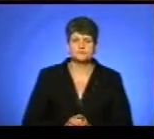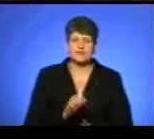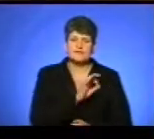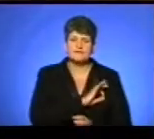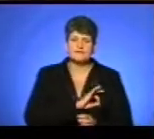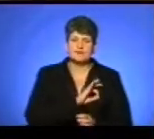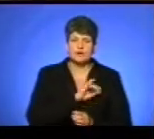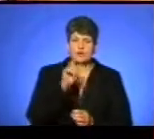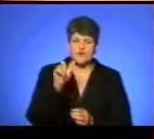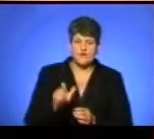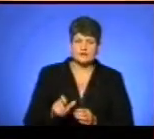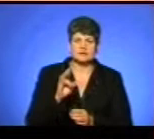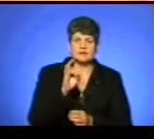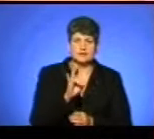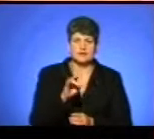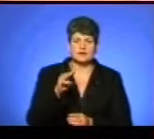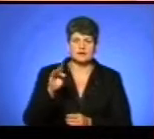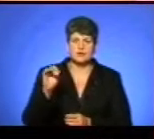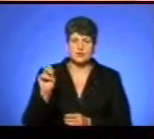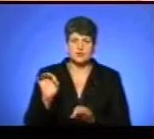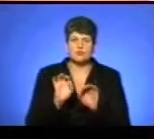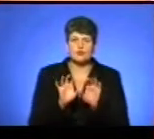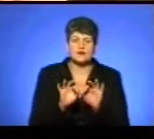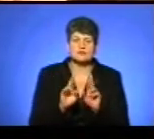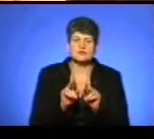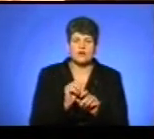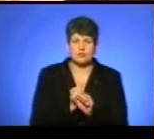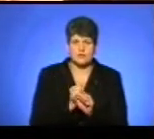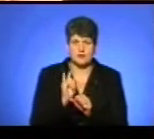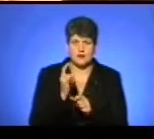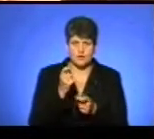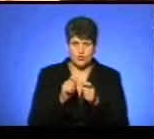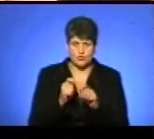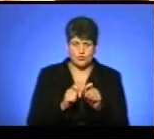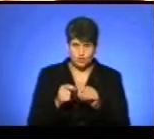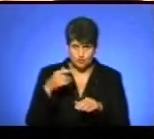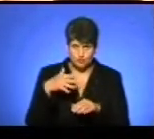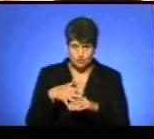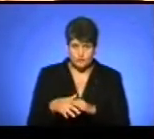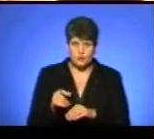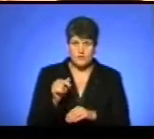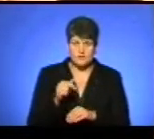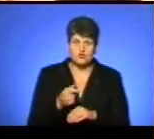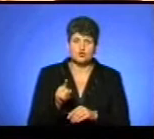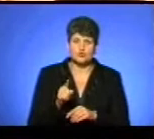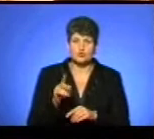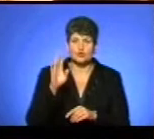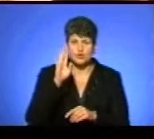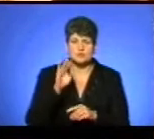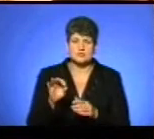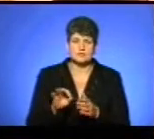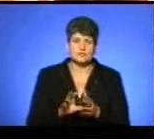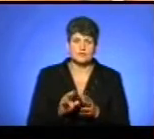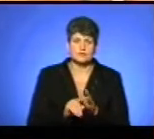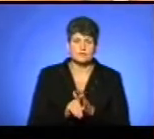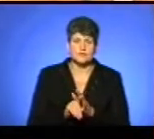Вихователь табору Наталія Трач пояснює дітям, як робити ляльку-мотанку. Ви зрозуміли мене? От чому хлопці зразу всі починали робити ляльку-мотанку.